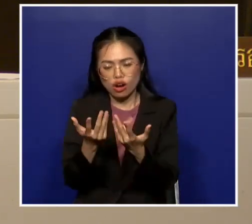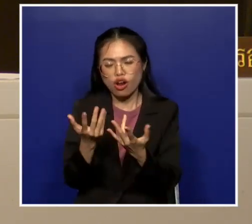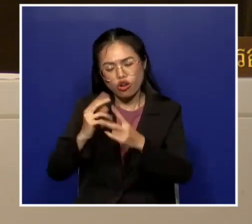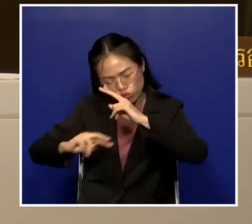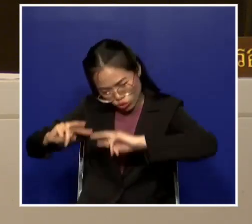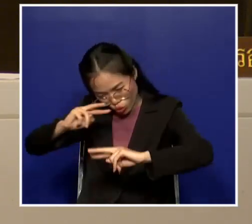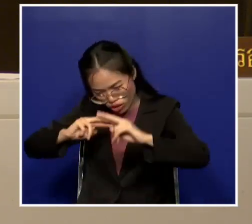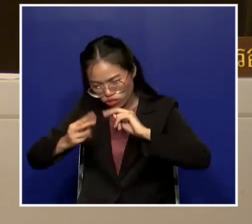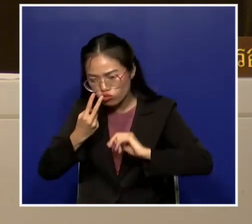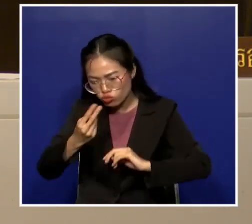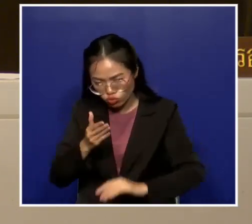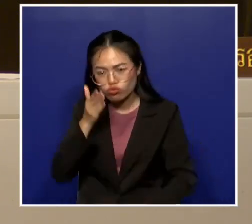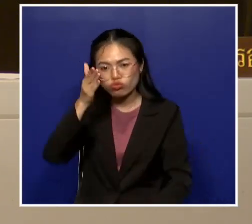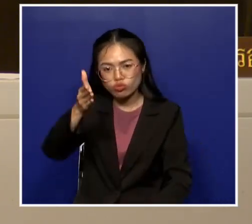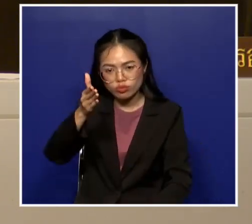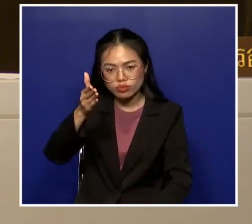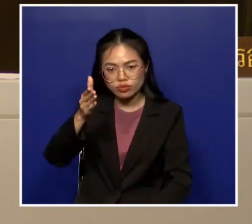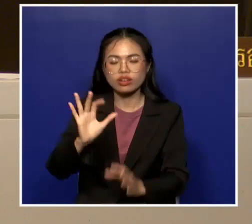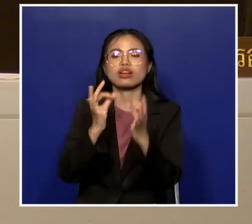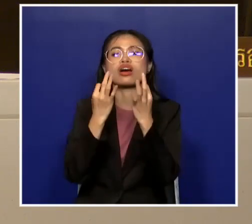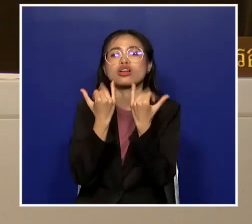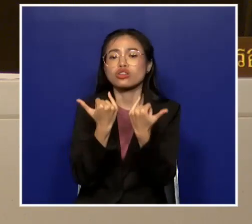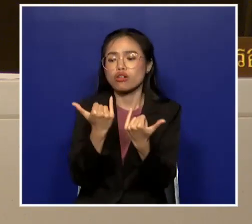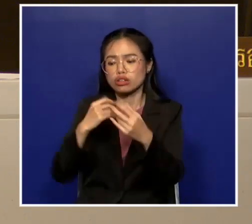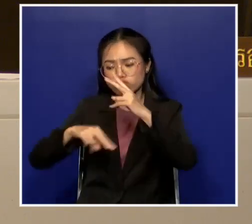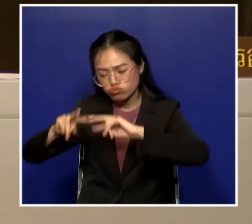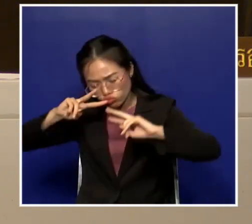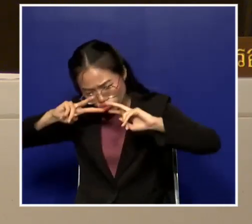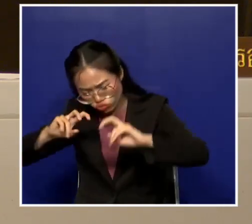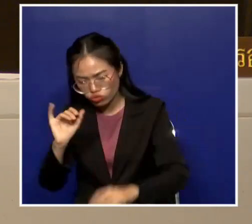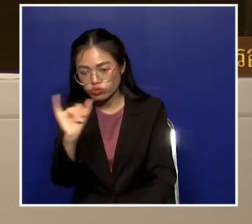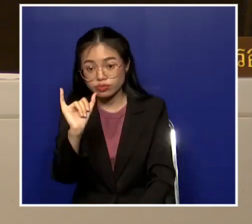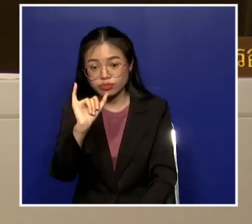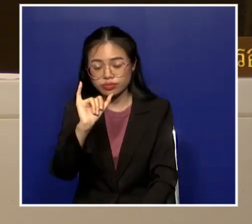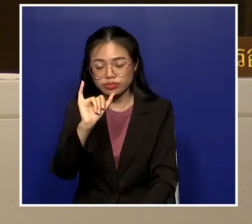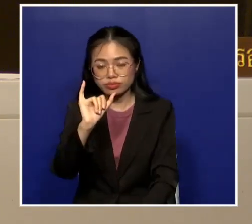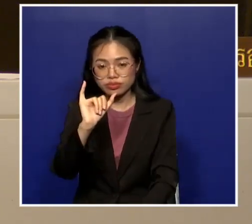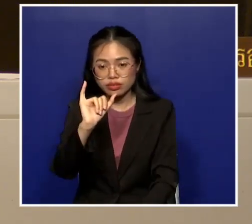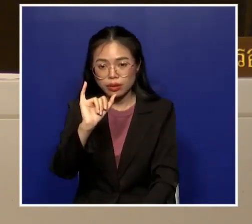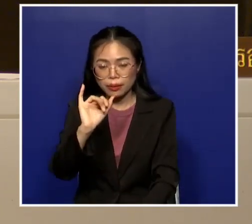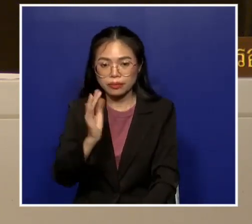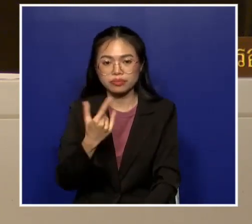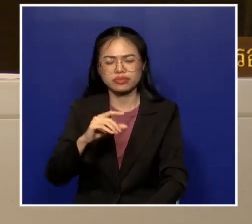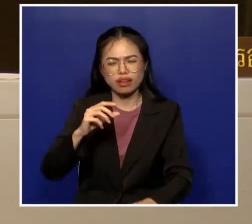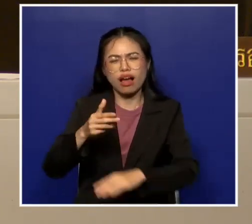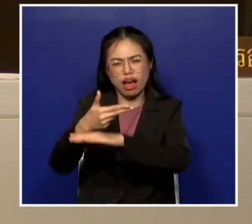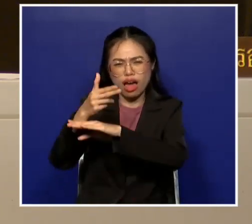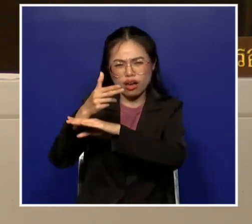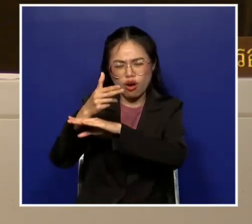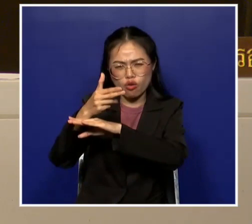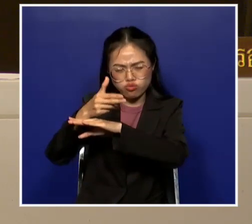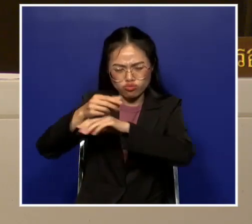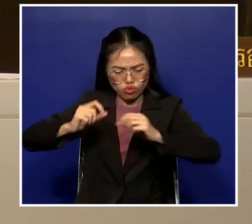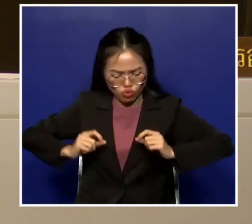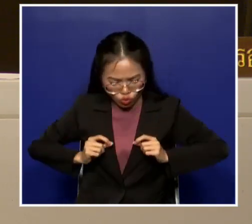ต่อไปนะครับตอนนี้คงไม่มีใครพิสูจน ์เดี๋ยวกลับเรียนท่านประธาน ของอภิปราย ต้องช่วยซูมเลยนะครับเพราะอยากเห็นใบเสร็จนะครับ